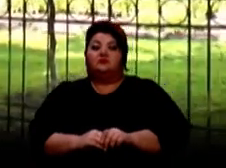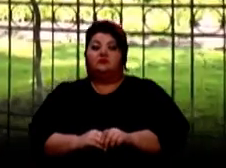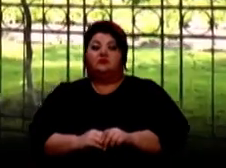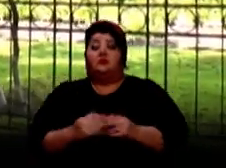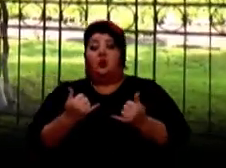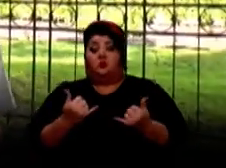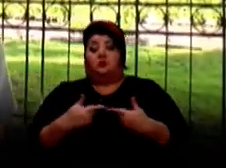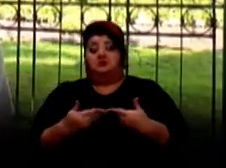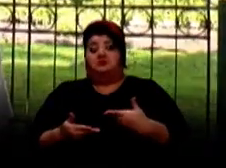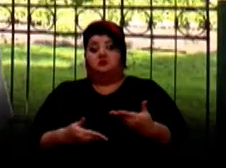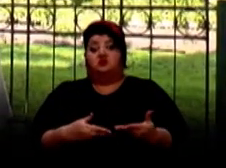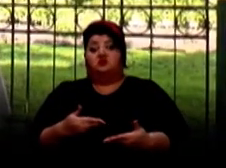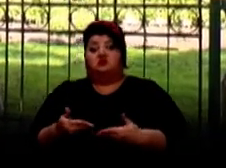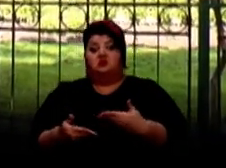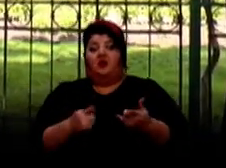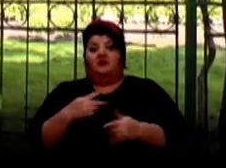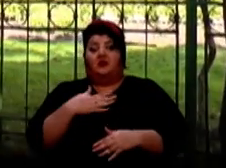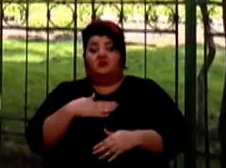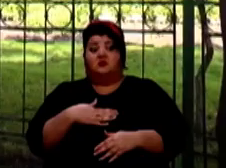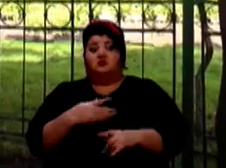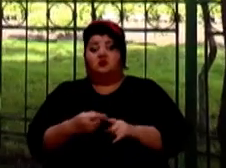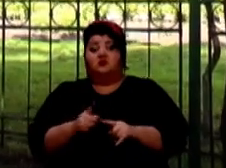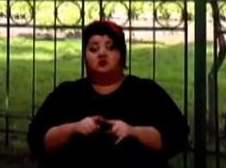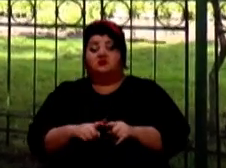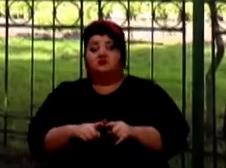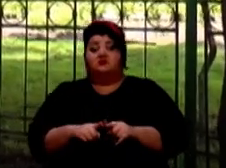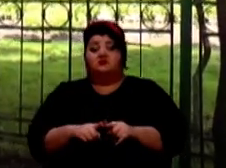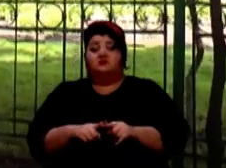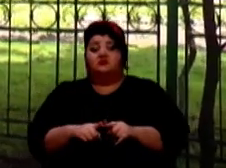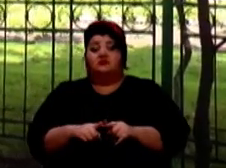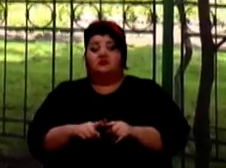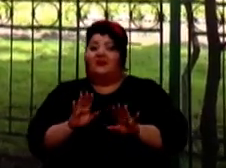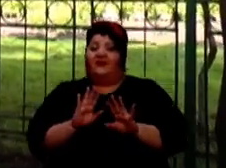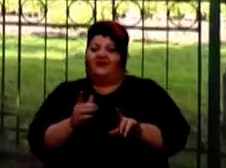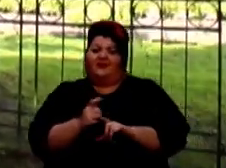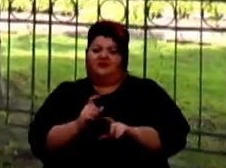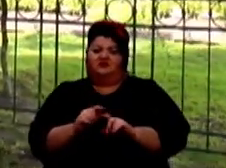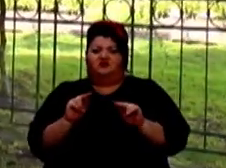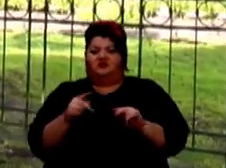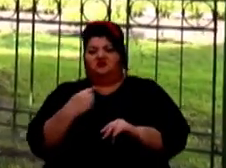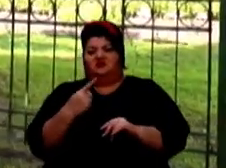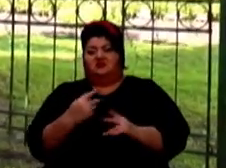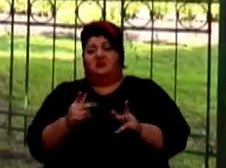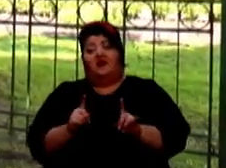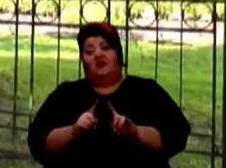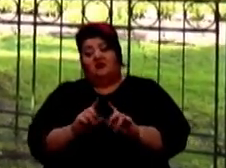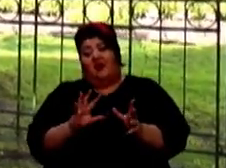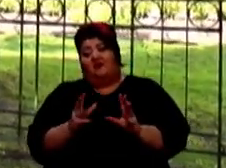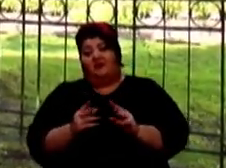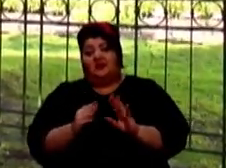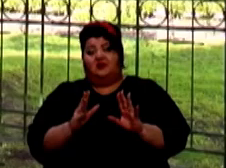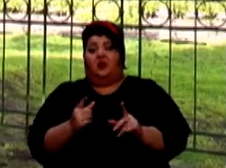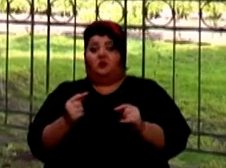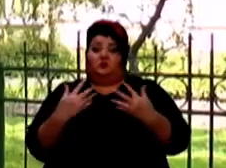Сьогодні пішки. Пішки? Да. А вас це влаштовує? Ну, не сильно, чесно кажучи. Ну, а так-то, в принципі,